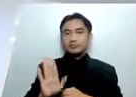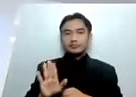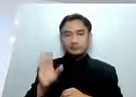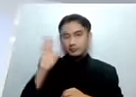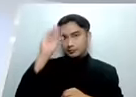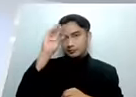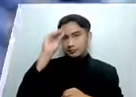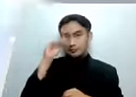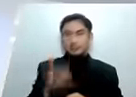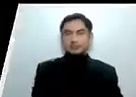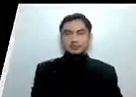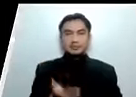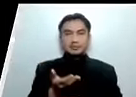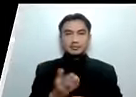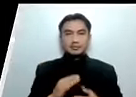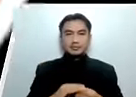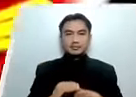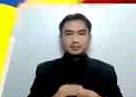Ivan Mayrina.